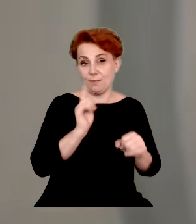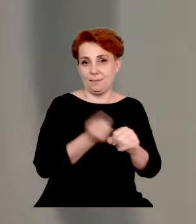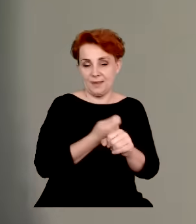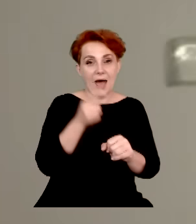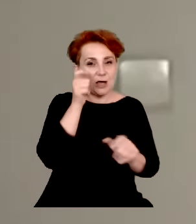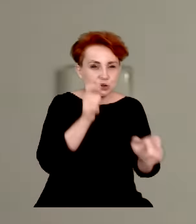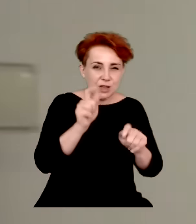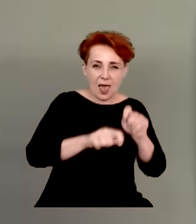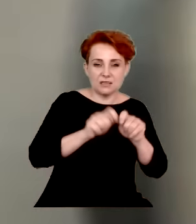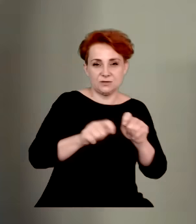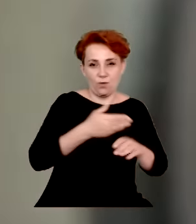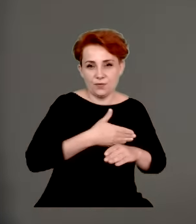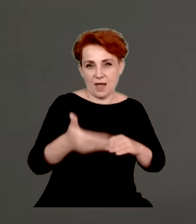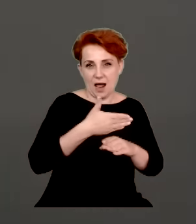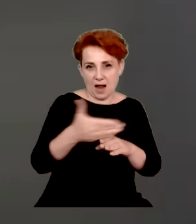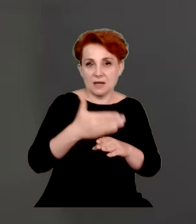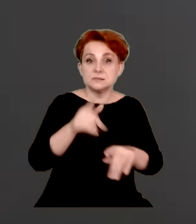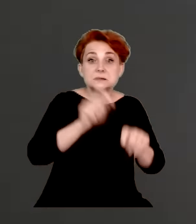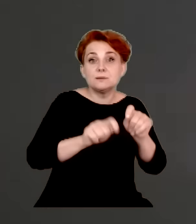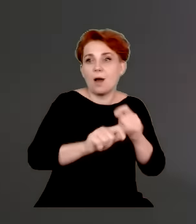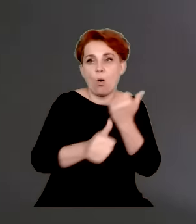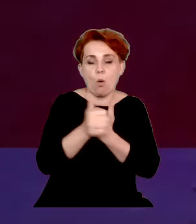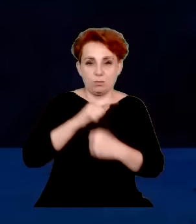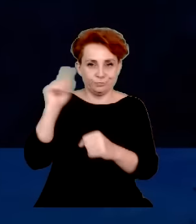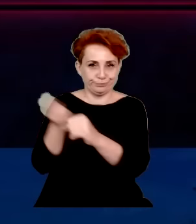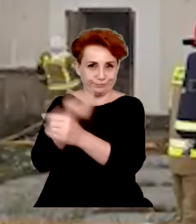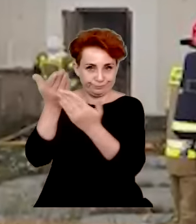toku, badane są dalsze wątki tej wstrząsającej zbrodni sprzed lat.